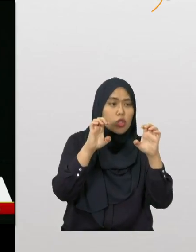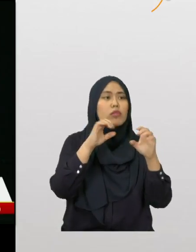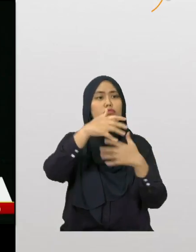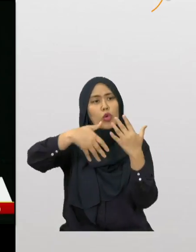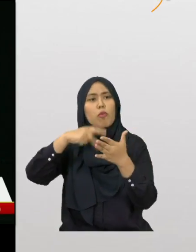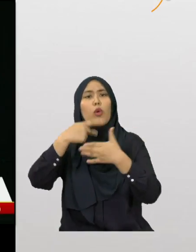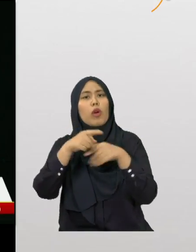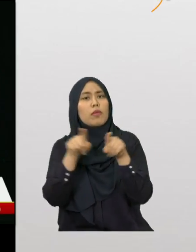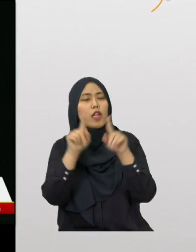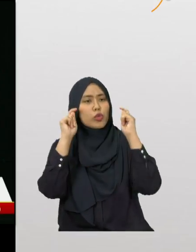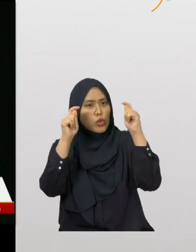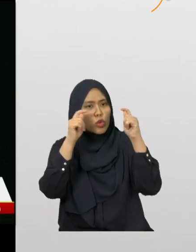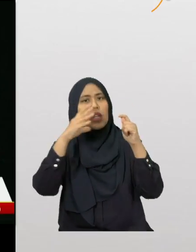pendidikan.